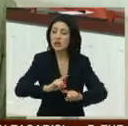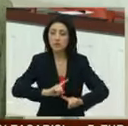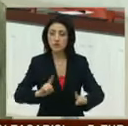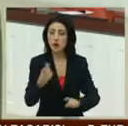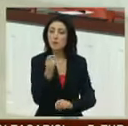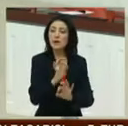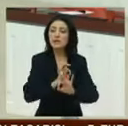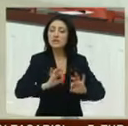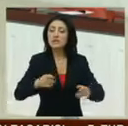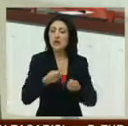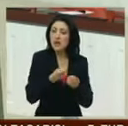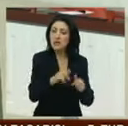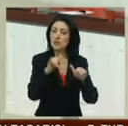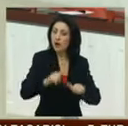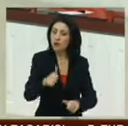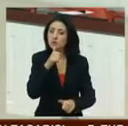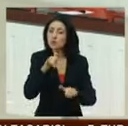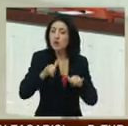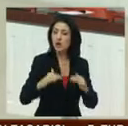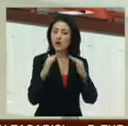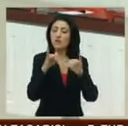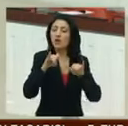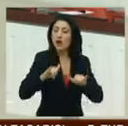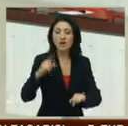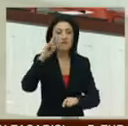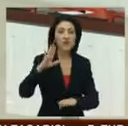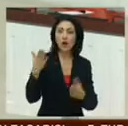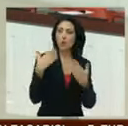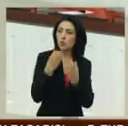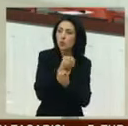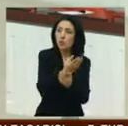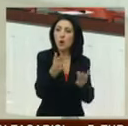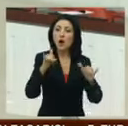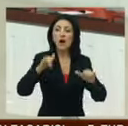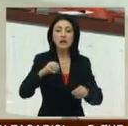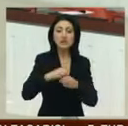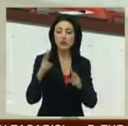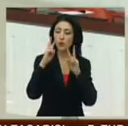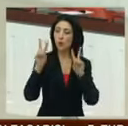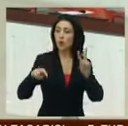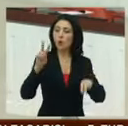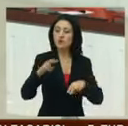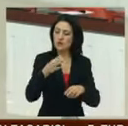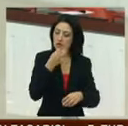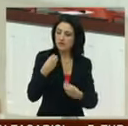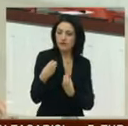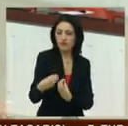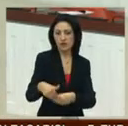parasız eğitim hakkı, su hakkı, barınma hakkı ya da doğa hakkı için gösteriye tahammül